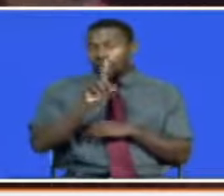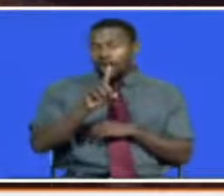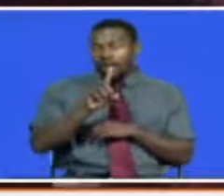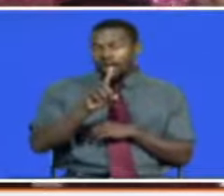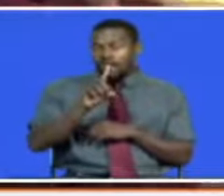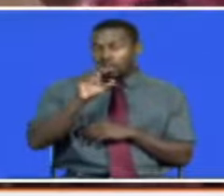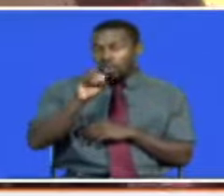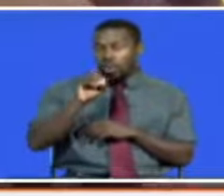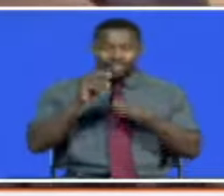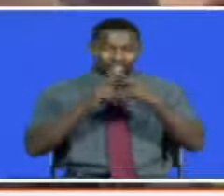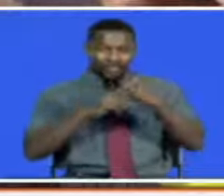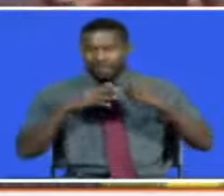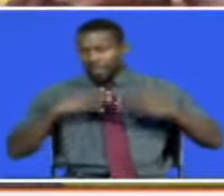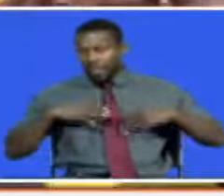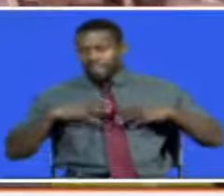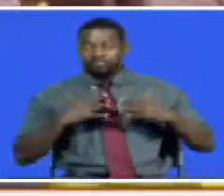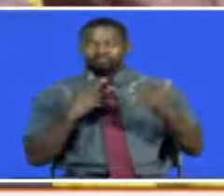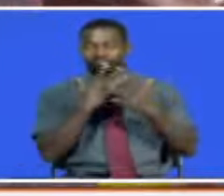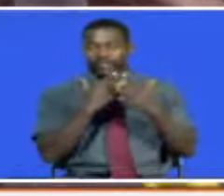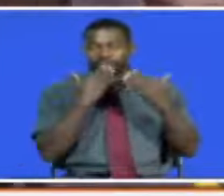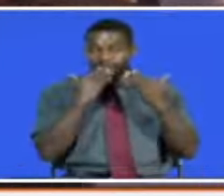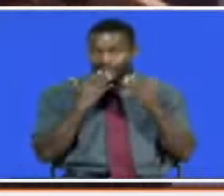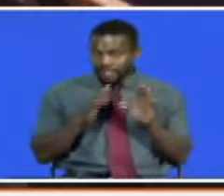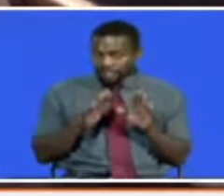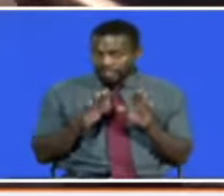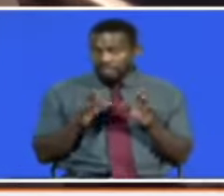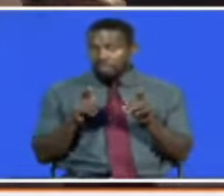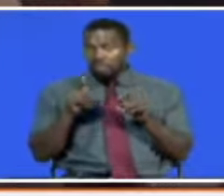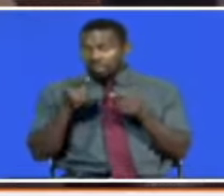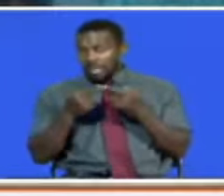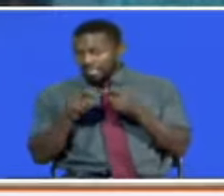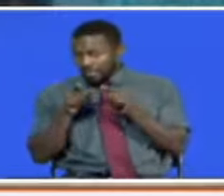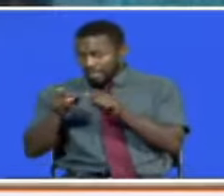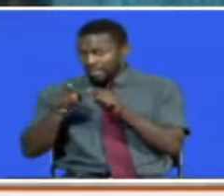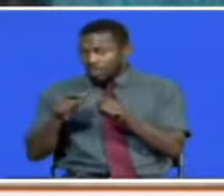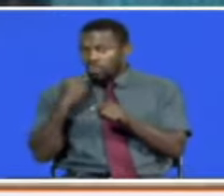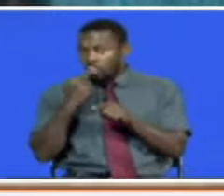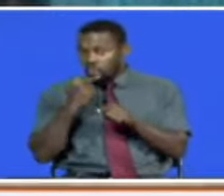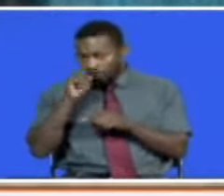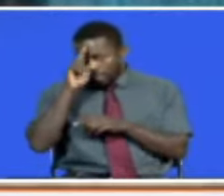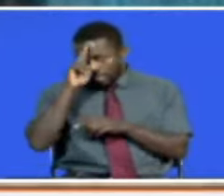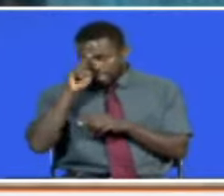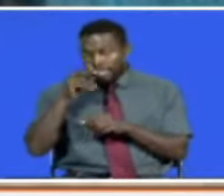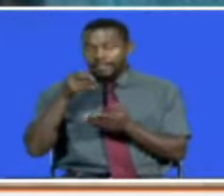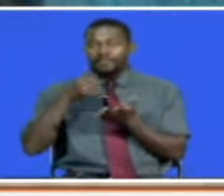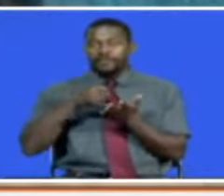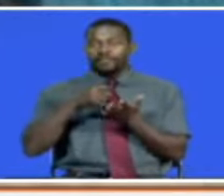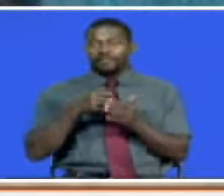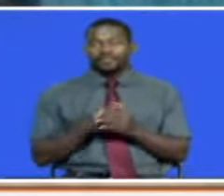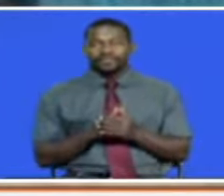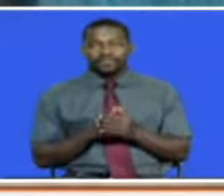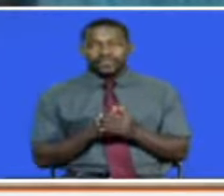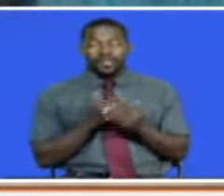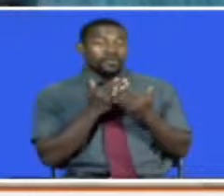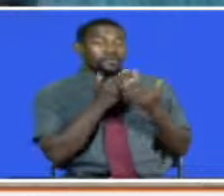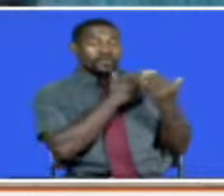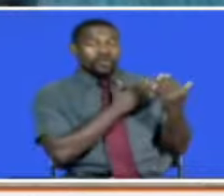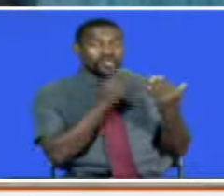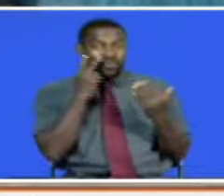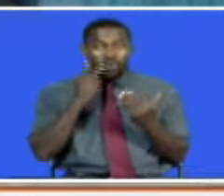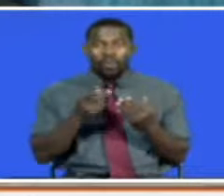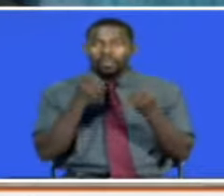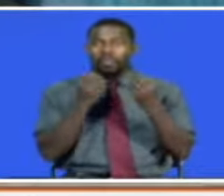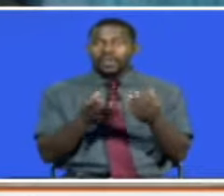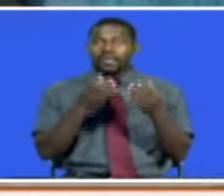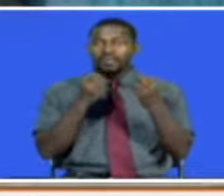vya watu waliotekwa nyara huku polisi wakinyoshewa kidole cha lawama. Earlier on we saw abductions being reported in